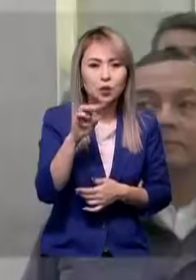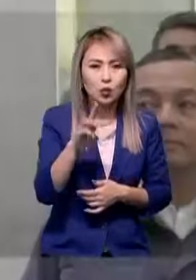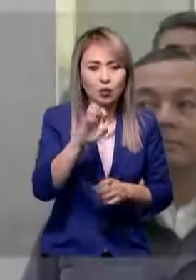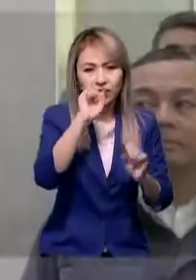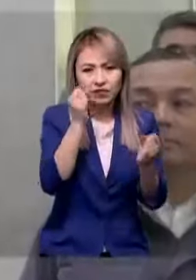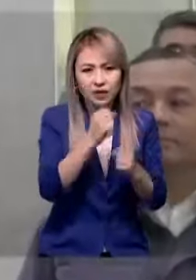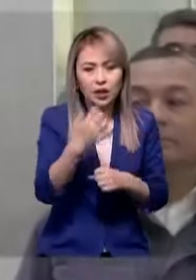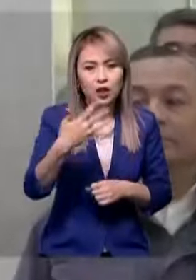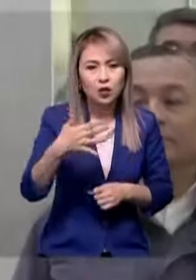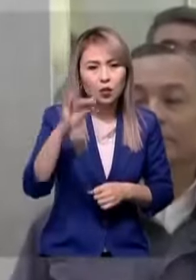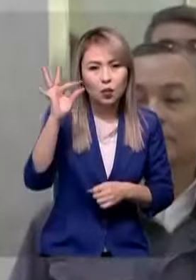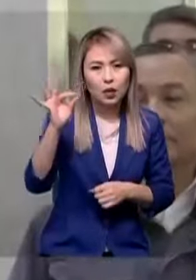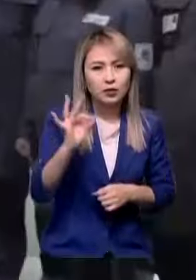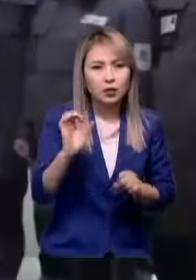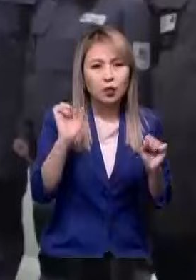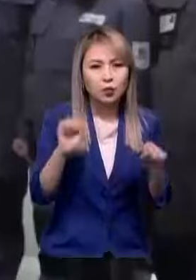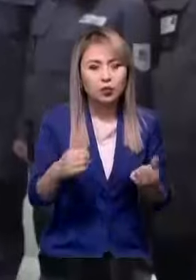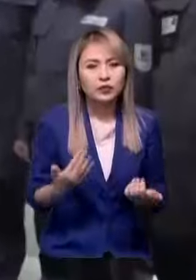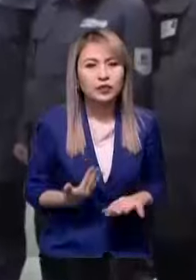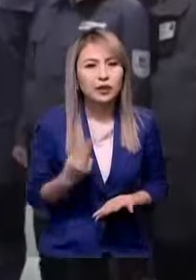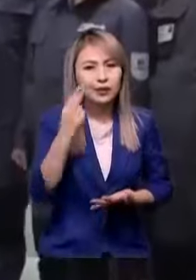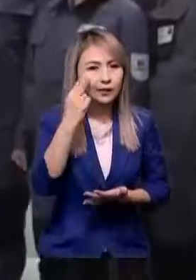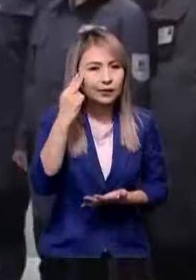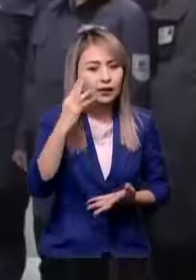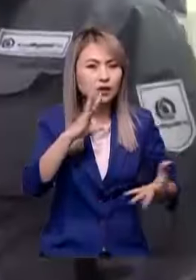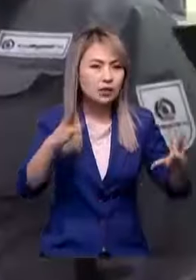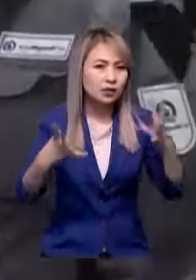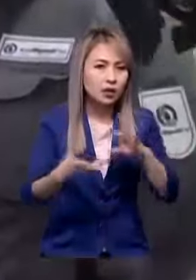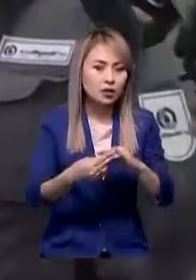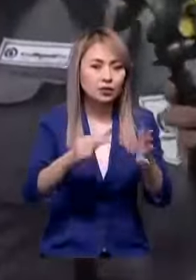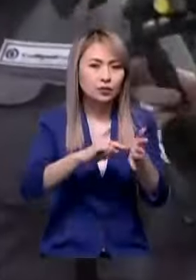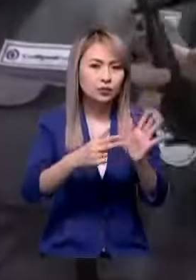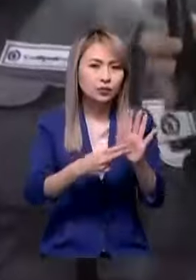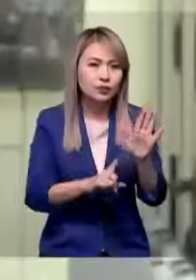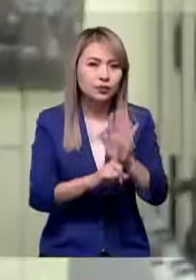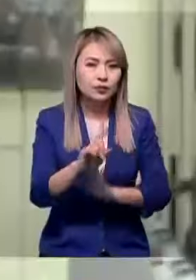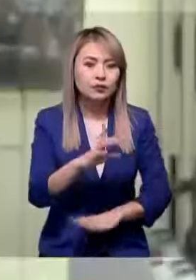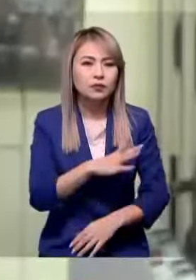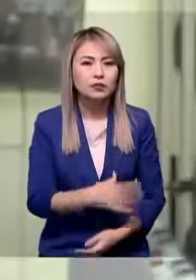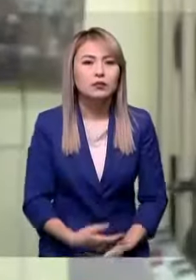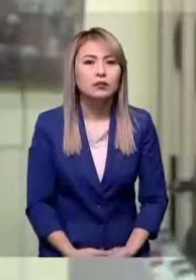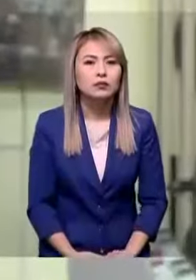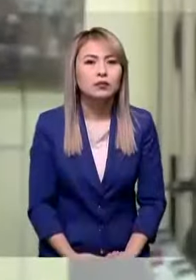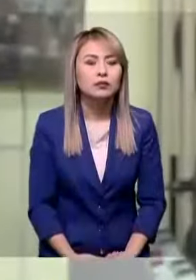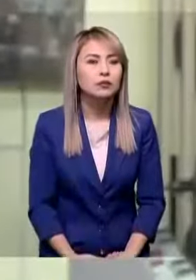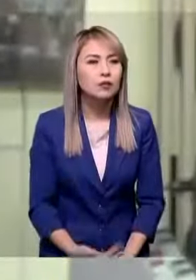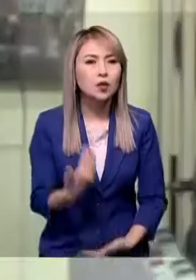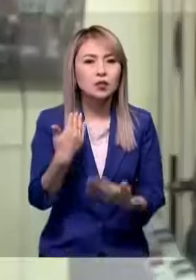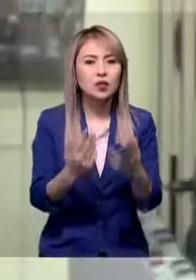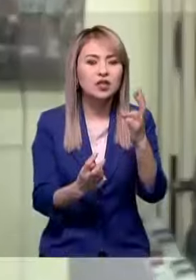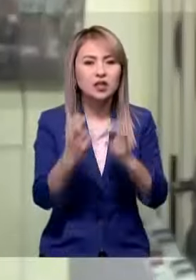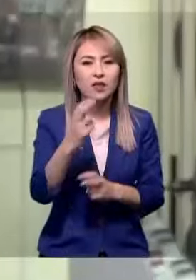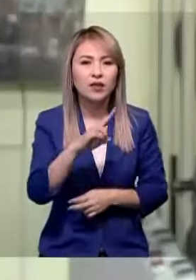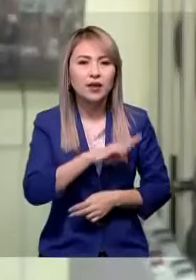қуаттылығын 50%-ке арттыруға мүмкіндік беретін қытайлық серіктестермен бірлескен жоба қолға алынған. Сол зауыттың қуаттылығын